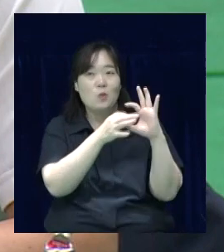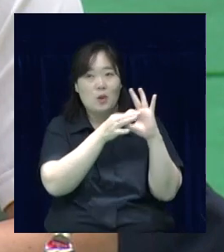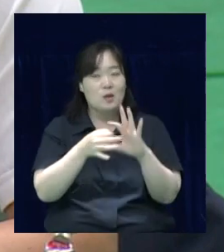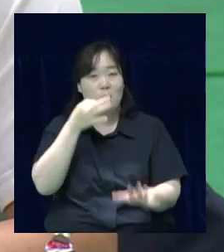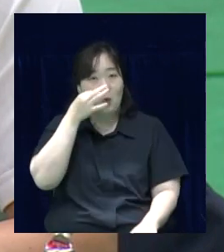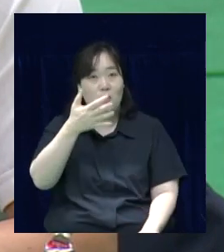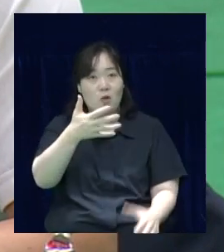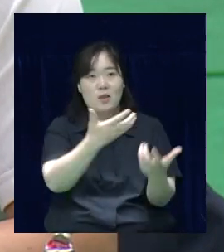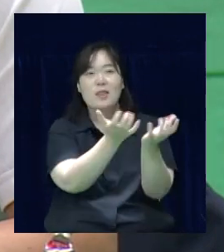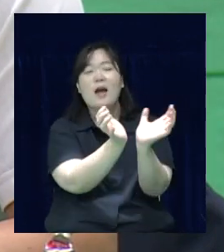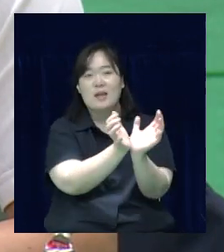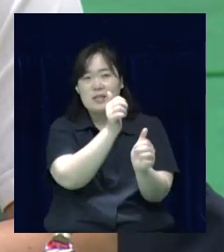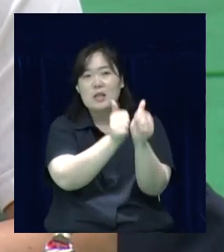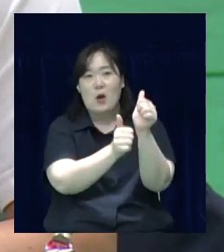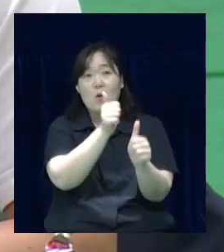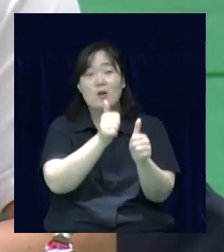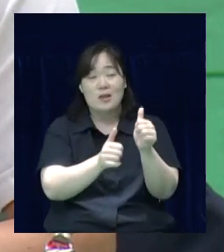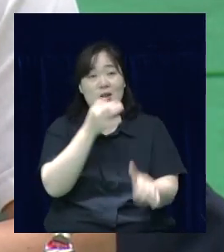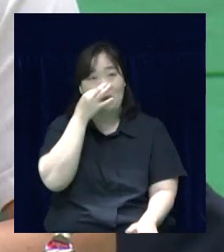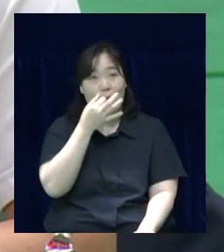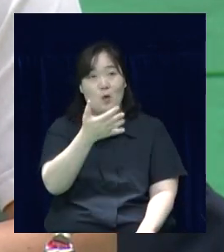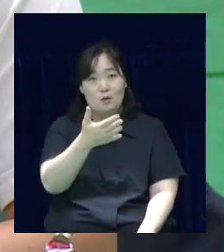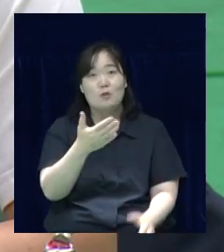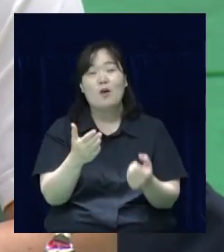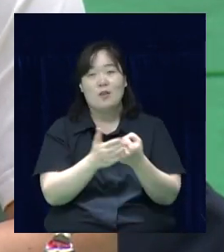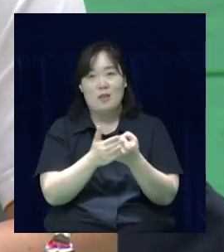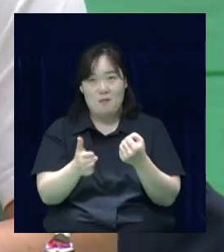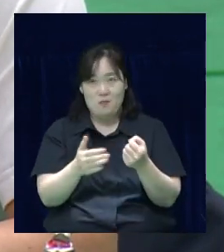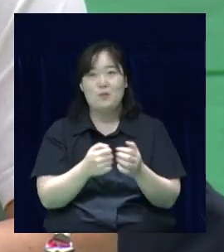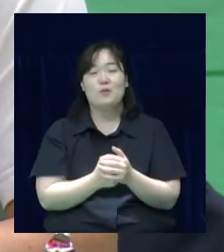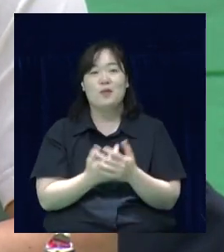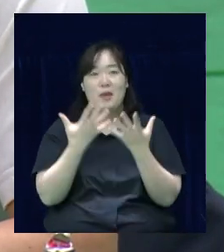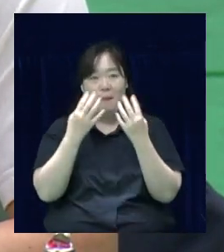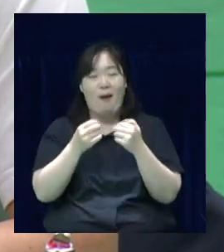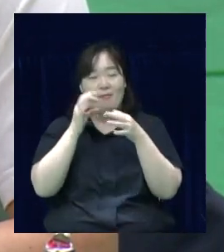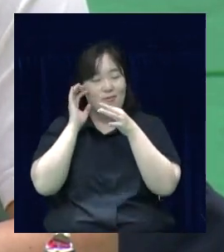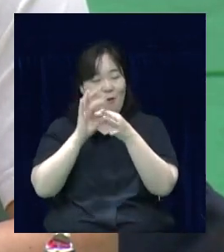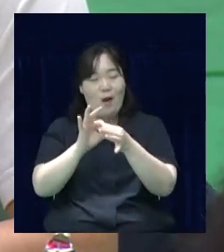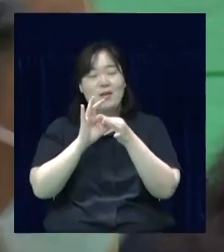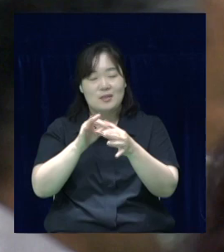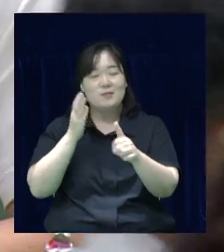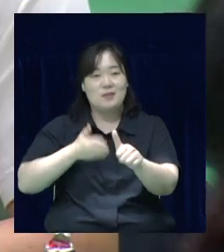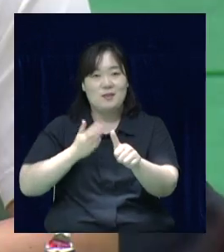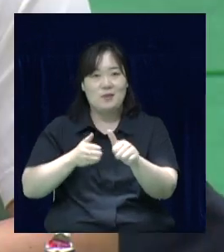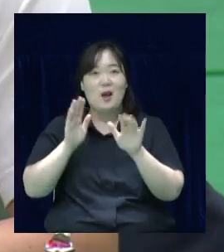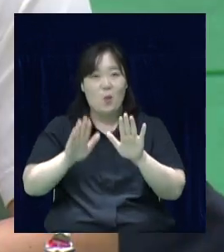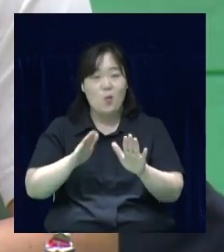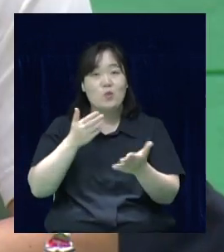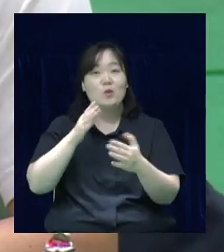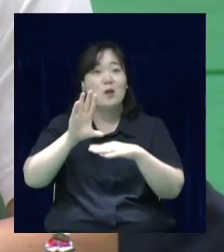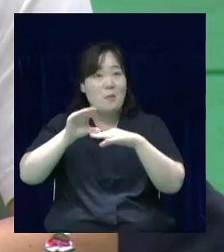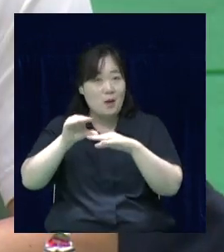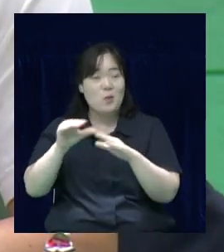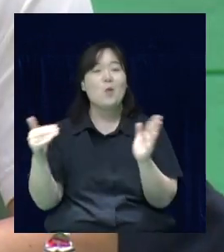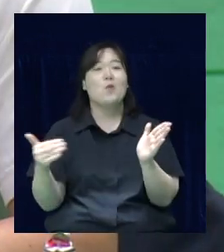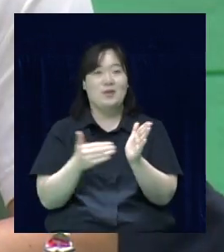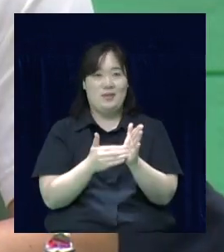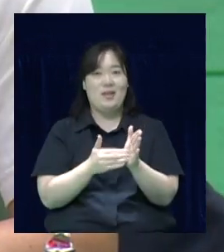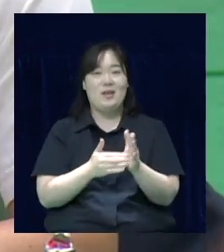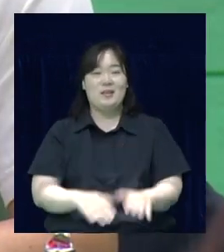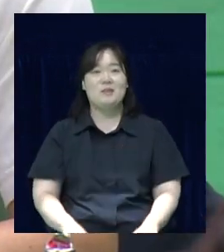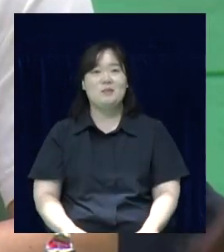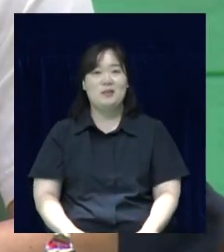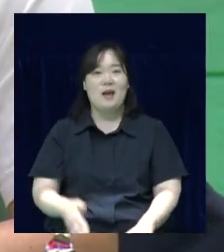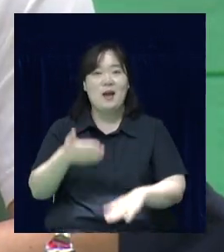내일은 단체 경기가 예정이 돼 있으니까요. 많은 분들의 또 관심을 부탁드리도록 하겠습니다. 오늘 중계는 여기서 마무리 짓도록